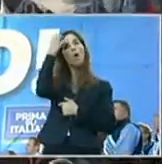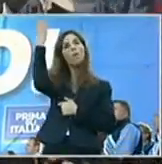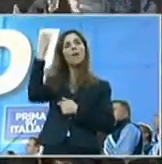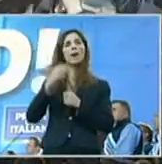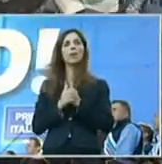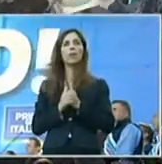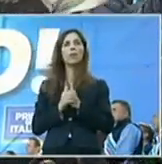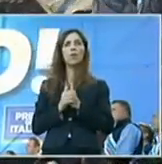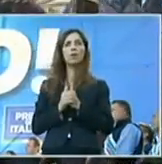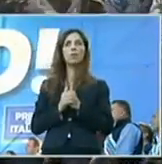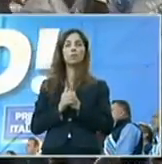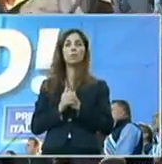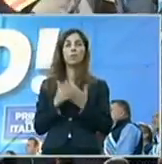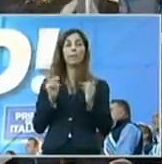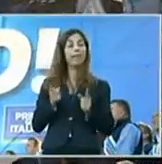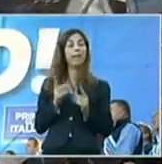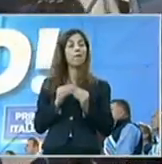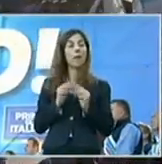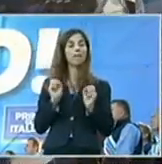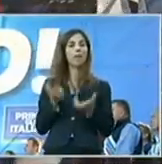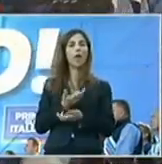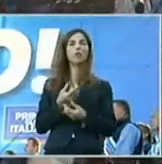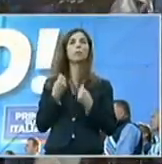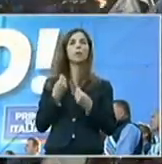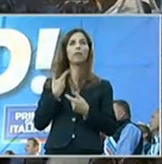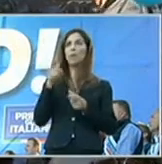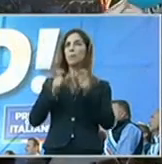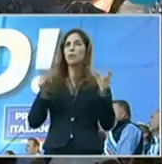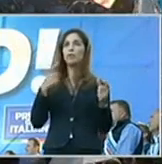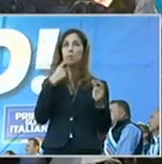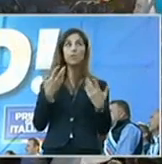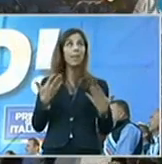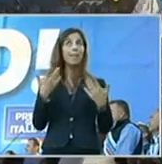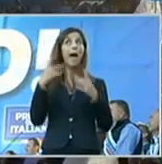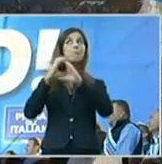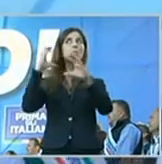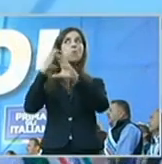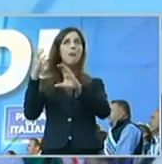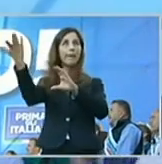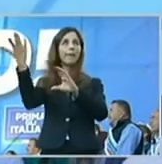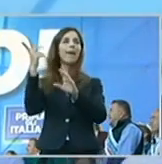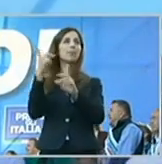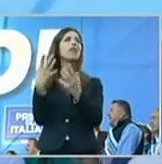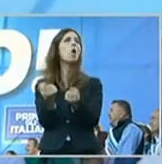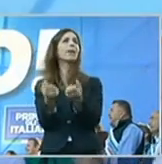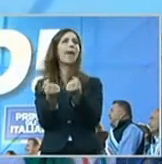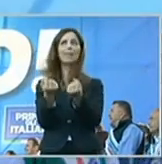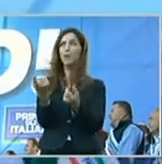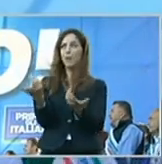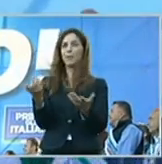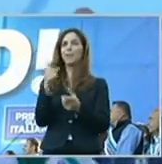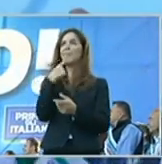Efficace, su. Vedo fare in fretta perché giustamente qua c'è gente concreta che mi dice va che mi parte il pullman. Chi è che ha detto che è